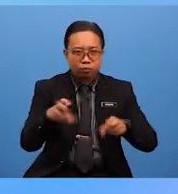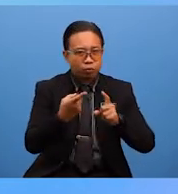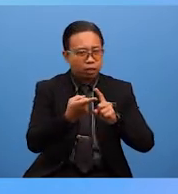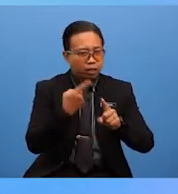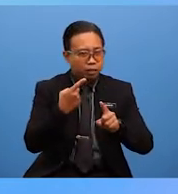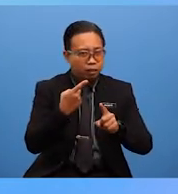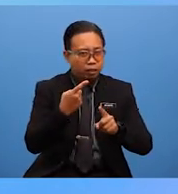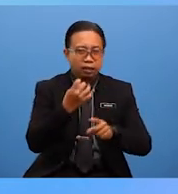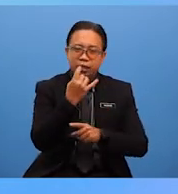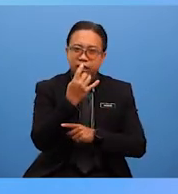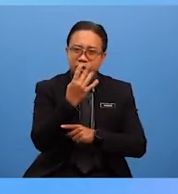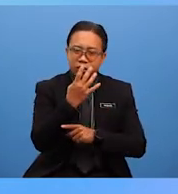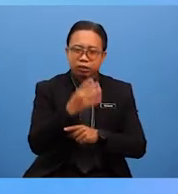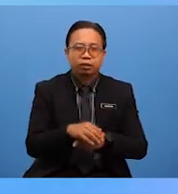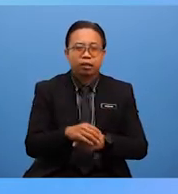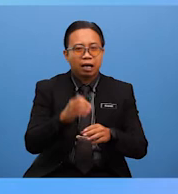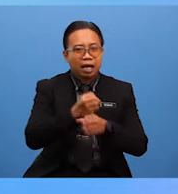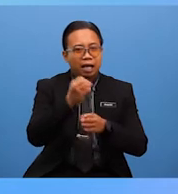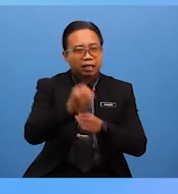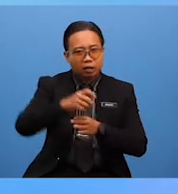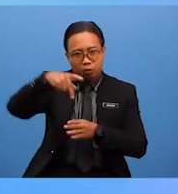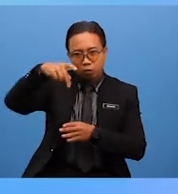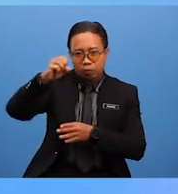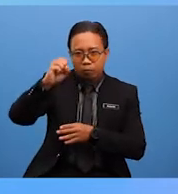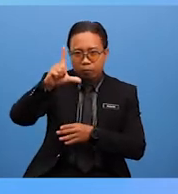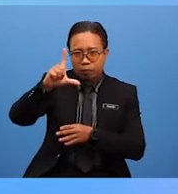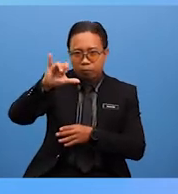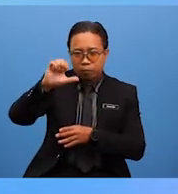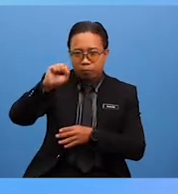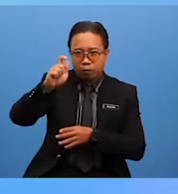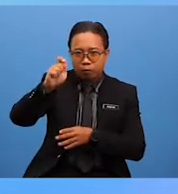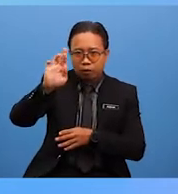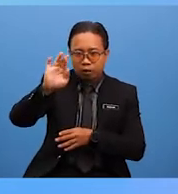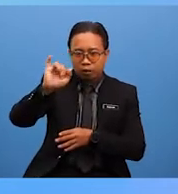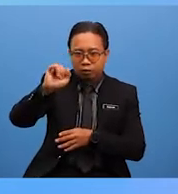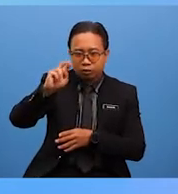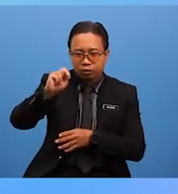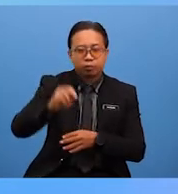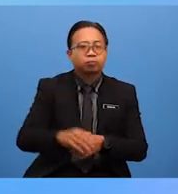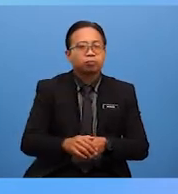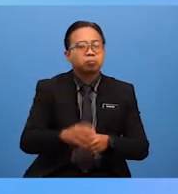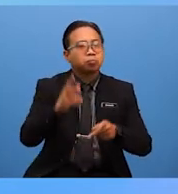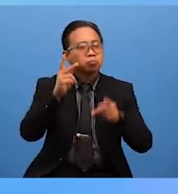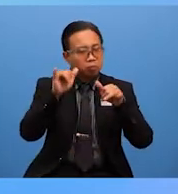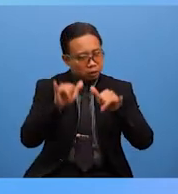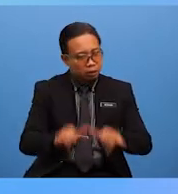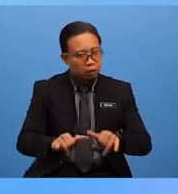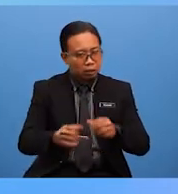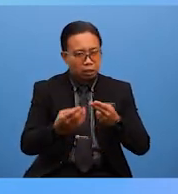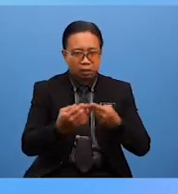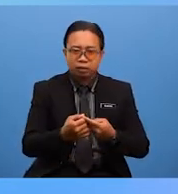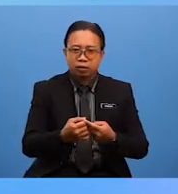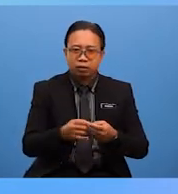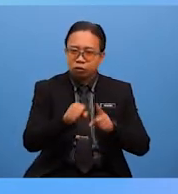polistirena yang merupakan penyebab HB bagi mengekalkan suhu yang rendah di dalam